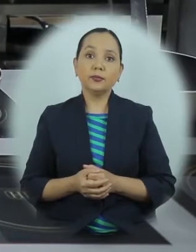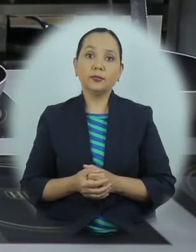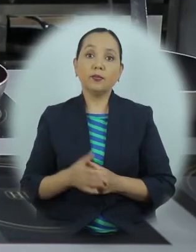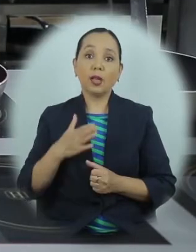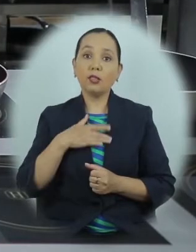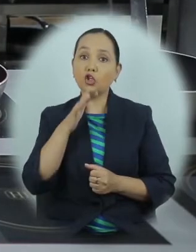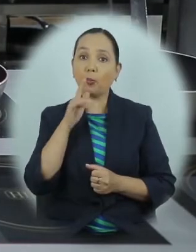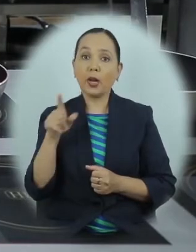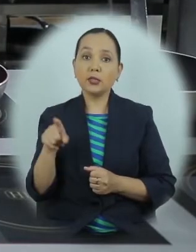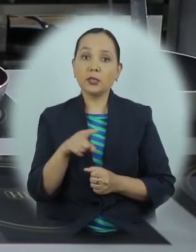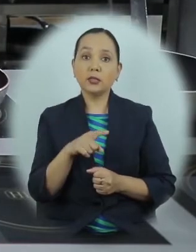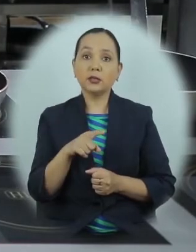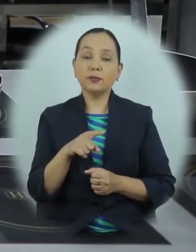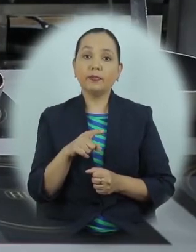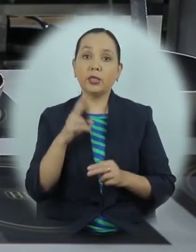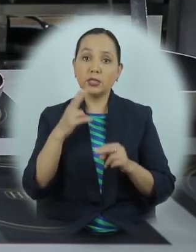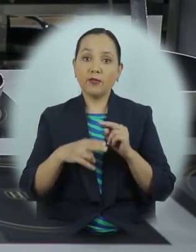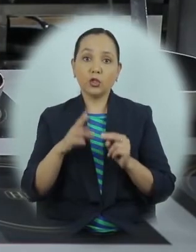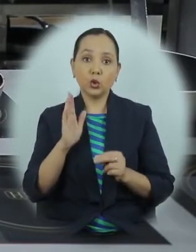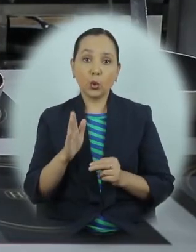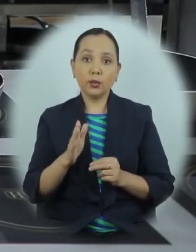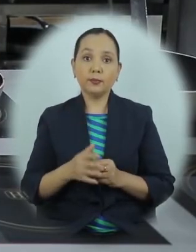наш процесс завершён